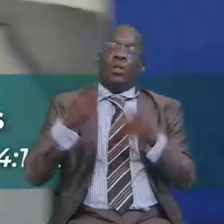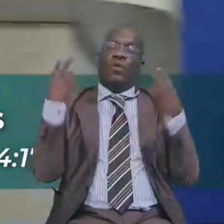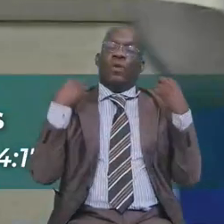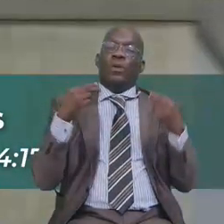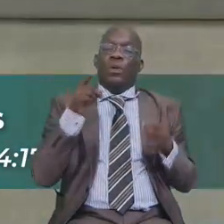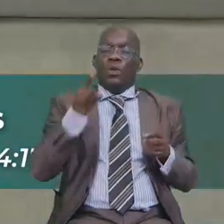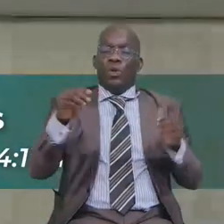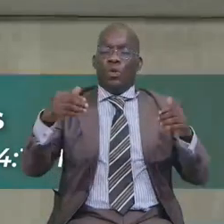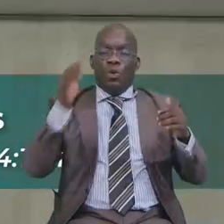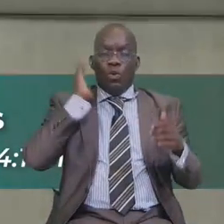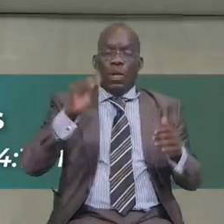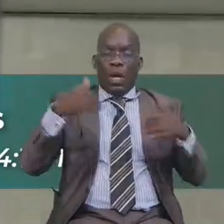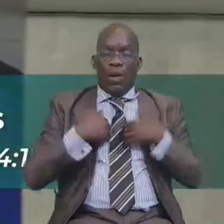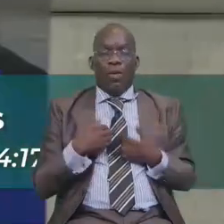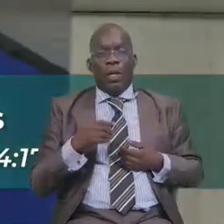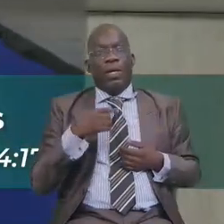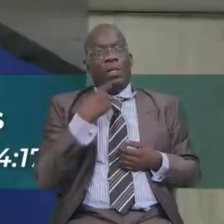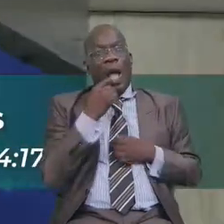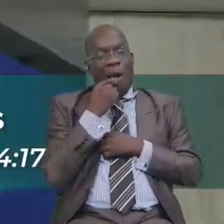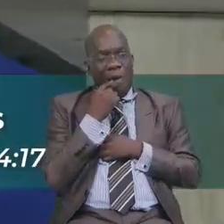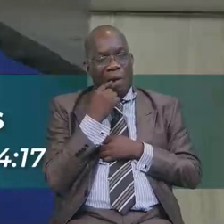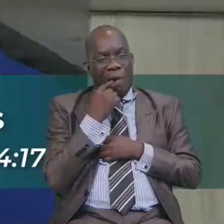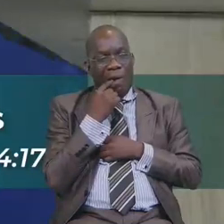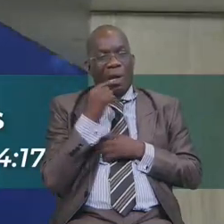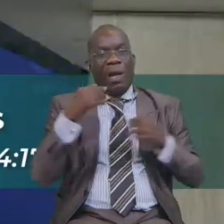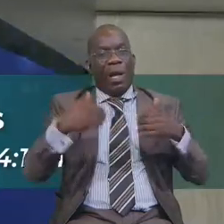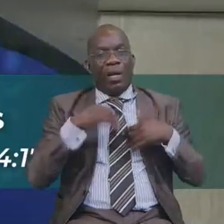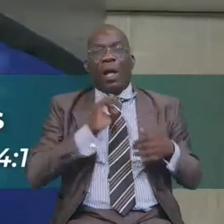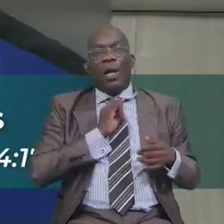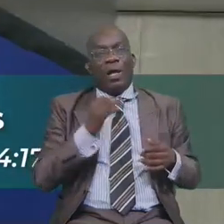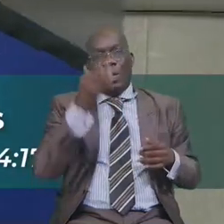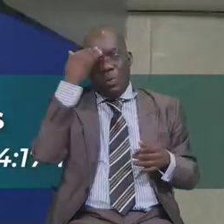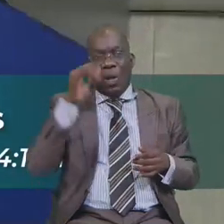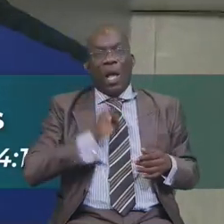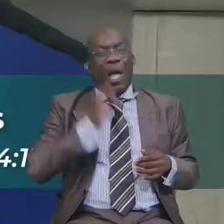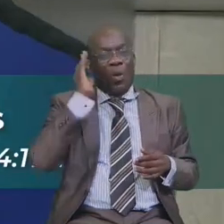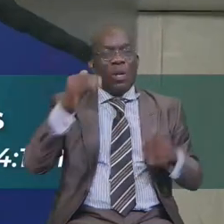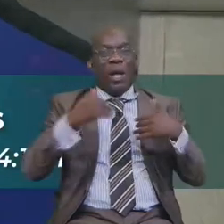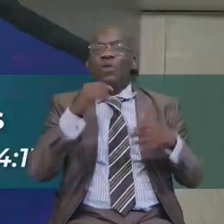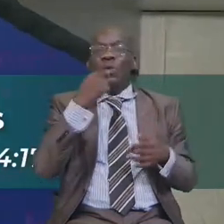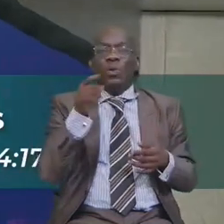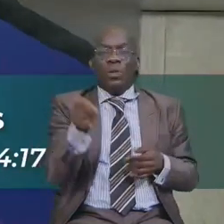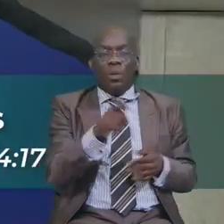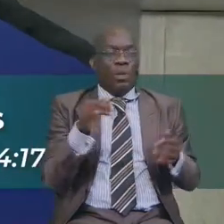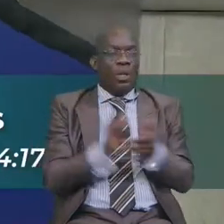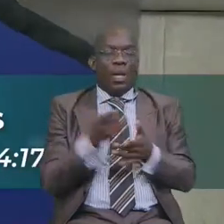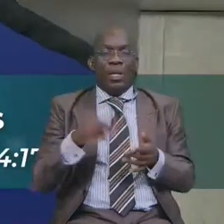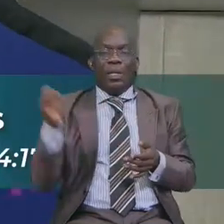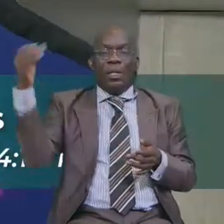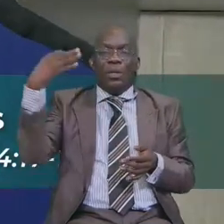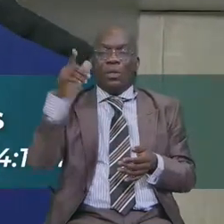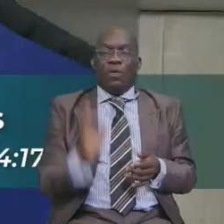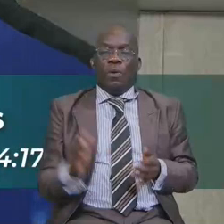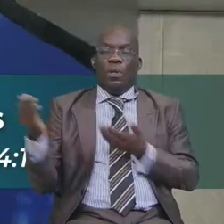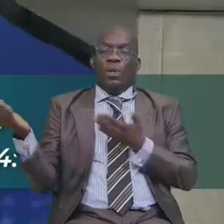Au dernier jour, tu vas dire, si je savais. J'aurais dit à ces gens-là que la grâce de Dieu apporte la justice